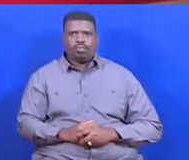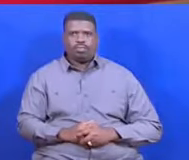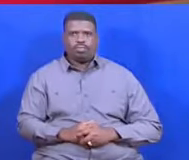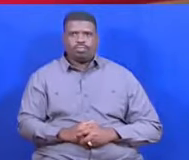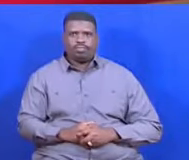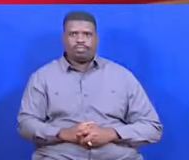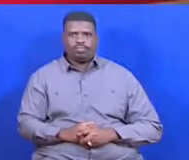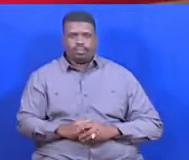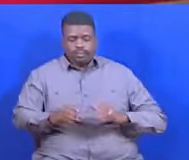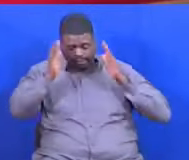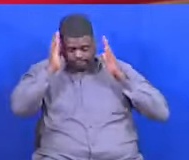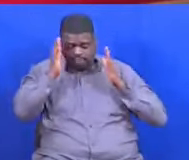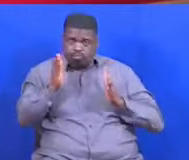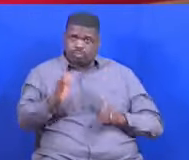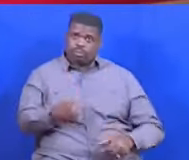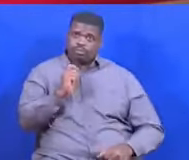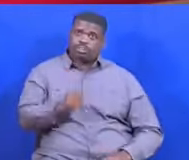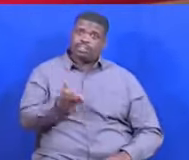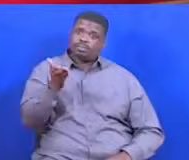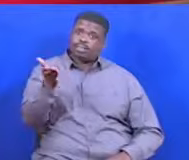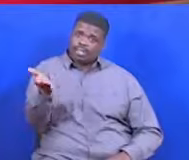Mheshimiwa Spika,